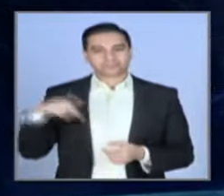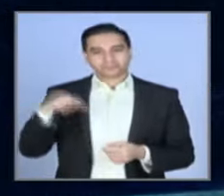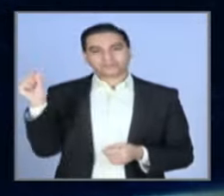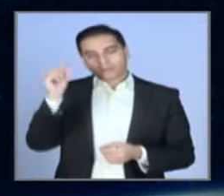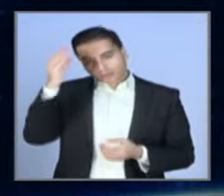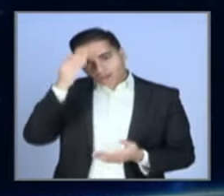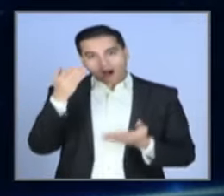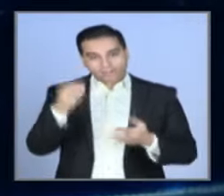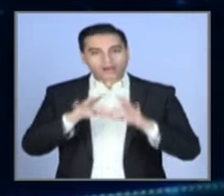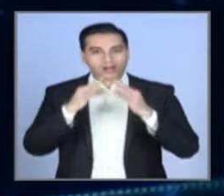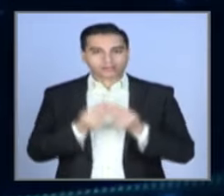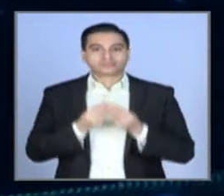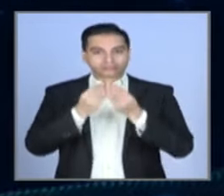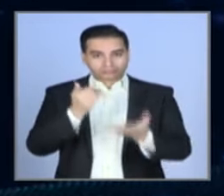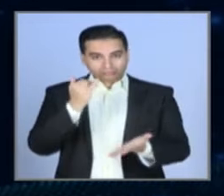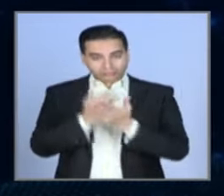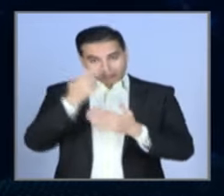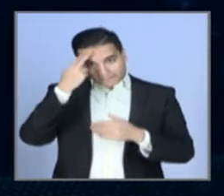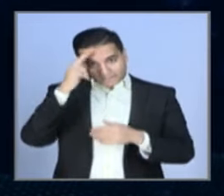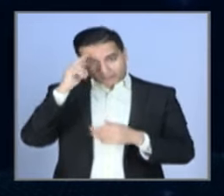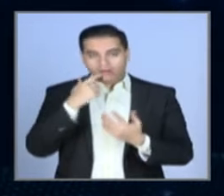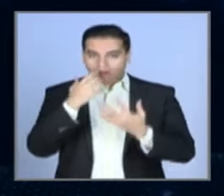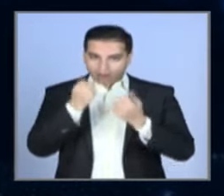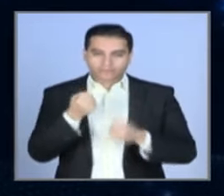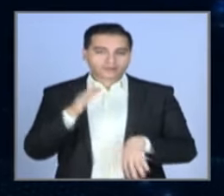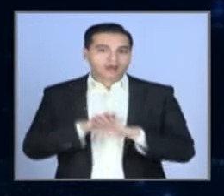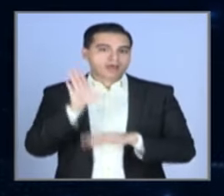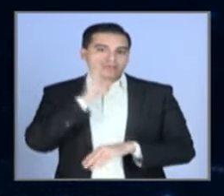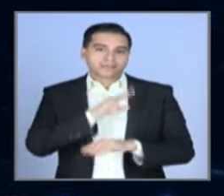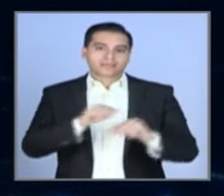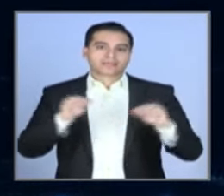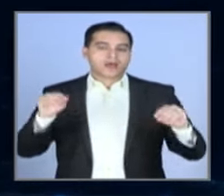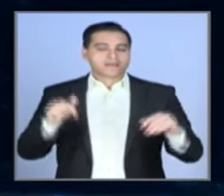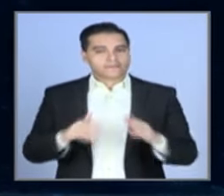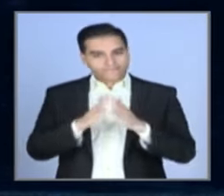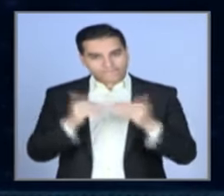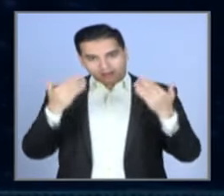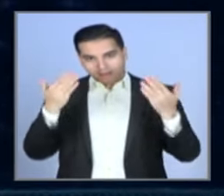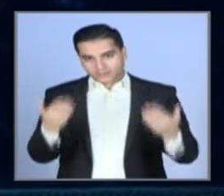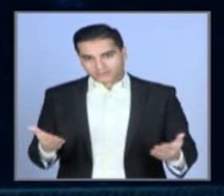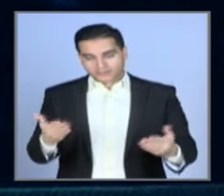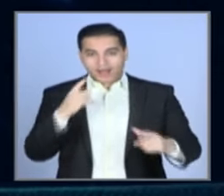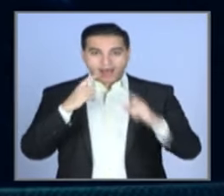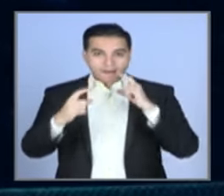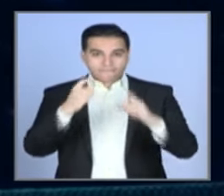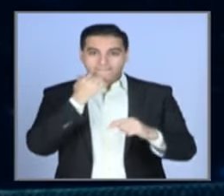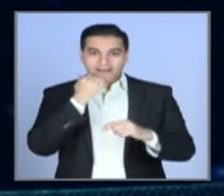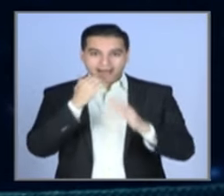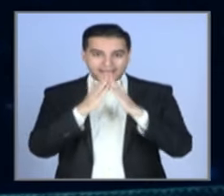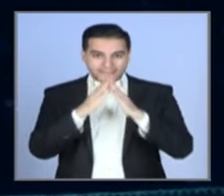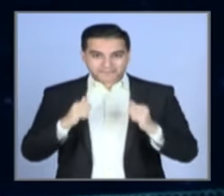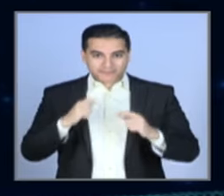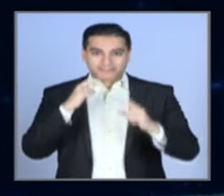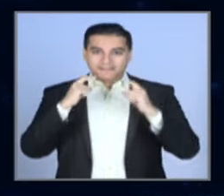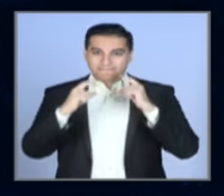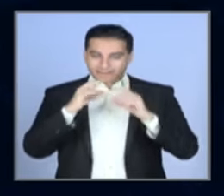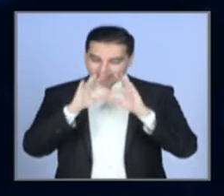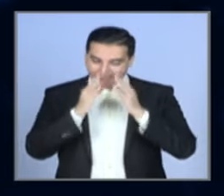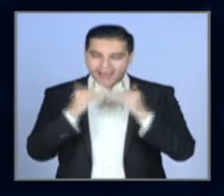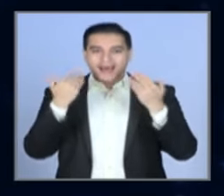برنامج العباقره عائلات يقدم اليكم برعايه من يهتم بالتعليم في مصر، البنك الاهلي